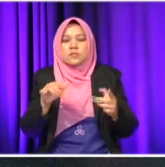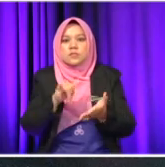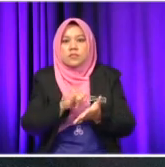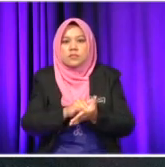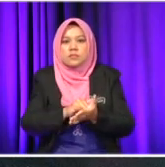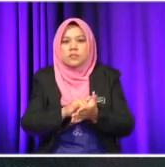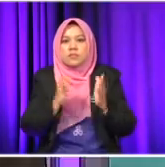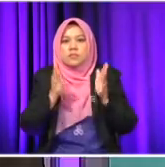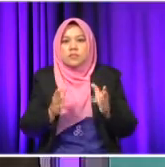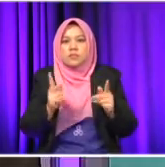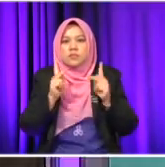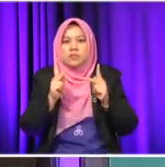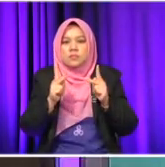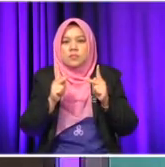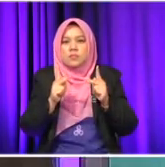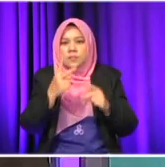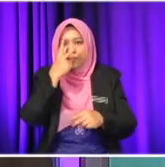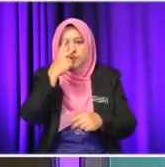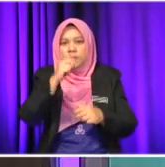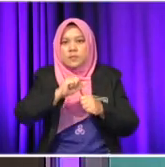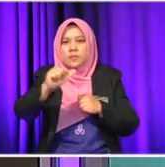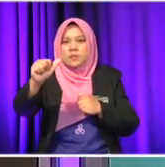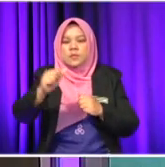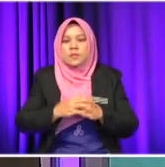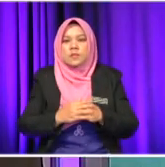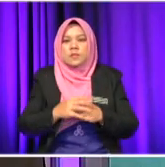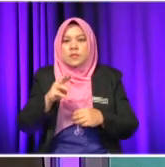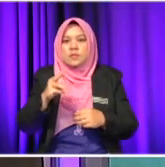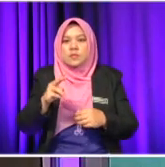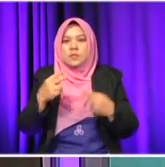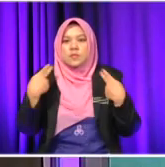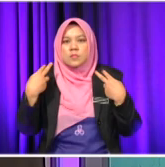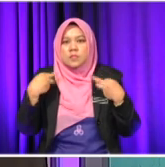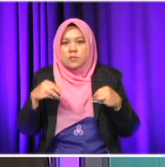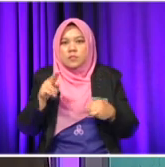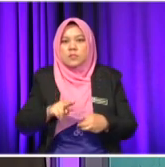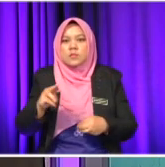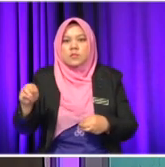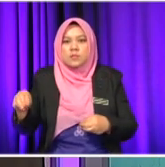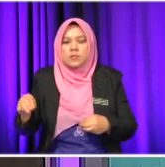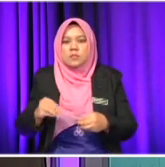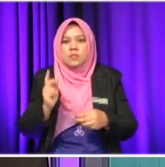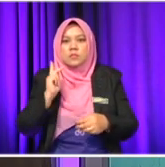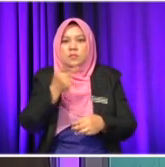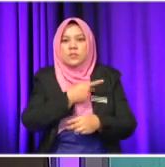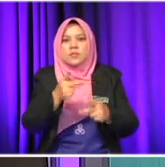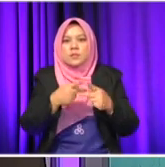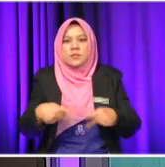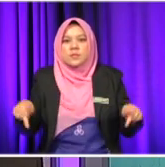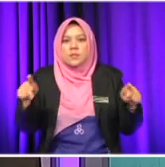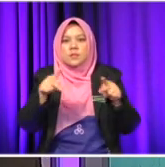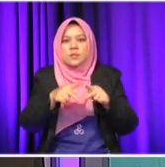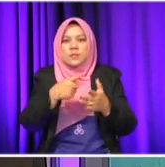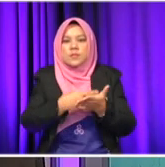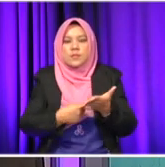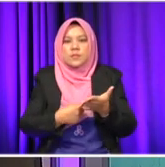kata pandangan jauh oke kita sebagai usaha maltimediani kita perlu pikir apa